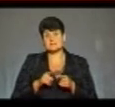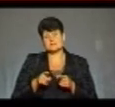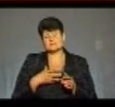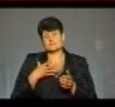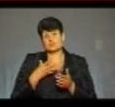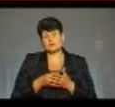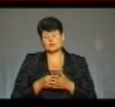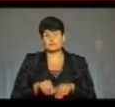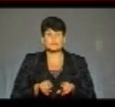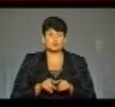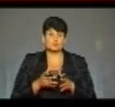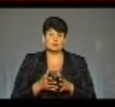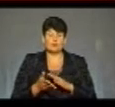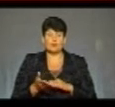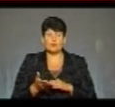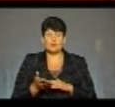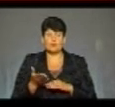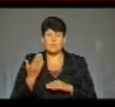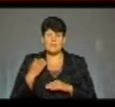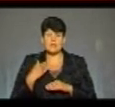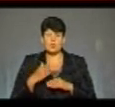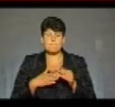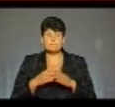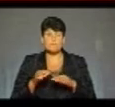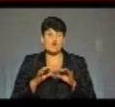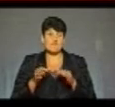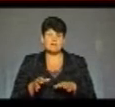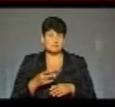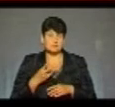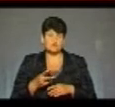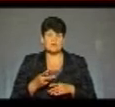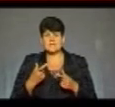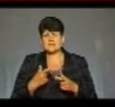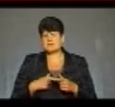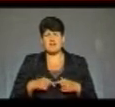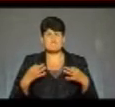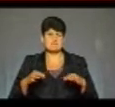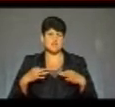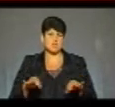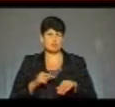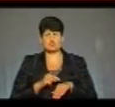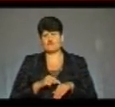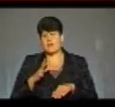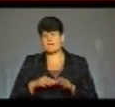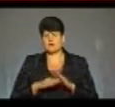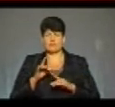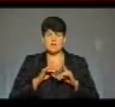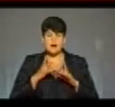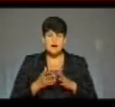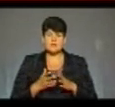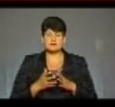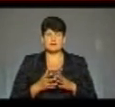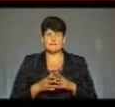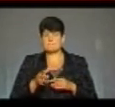такою попередньою, скажімо так, професією. Так, ми бачимо, він себе досить вже вільно почуває в Верховній Раді. Хоча можна сказати, що і під